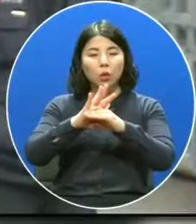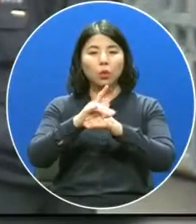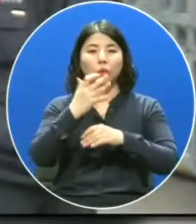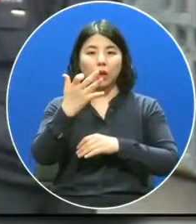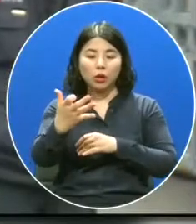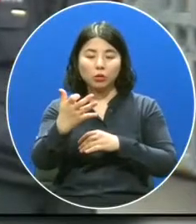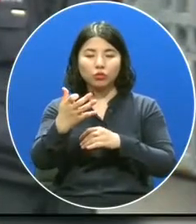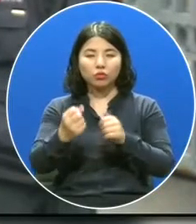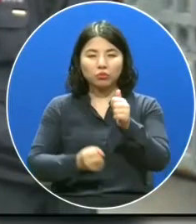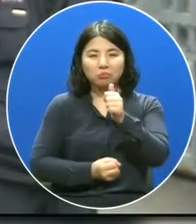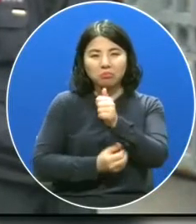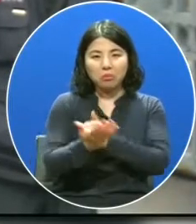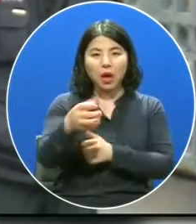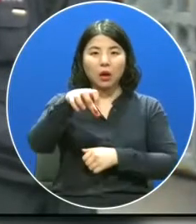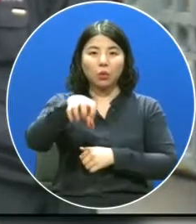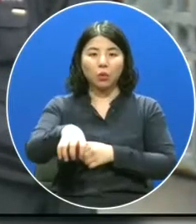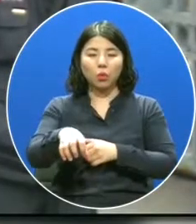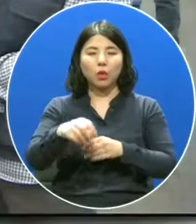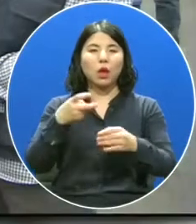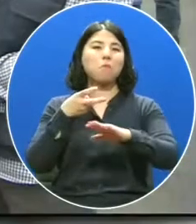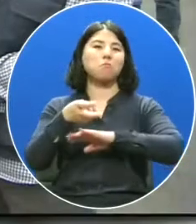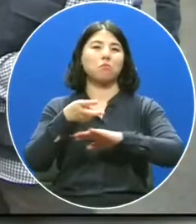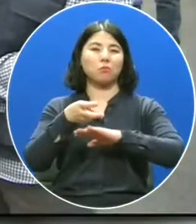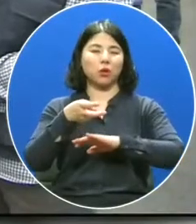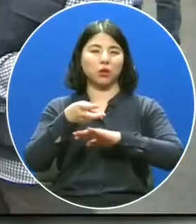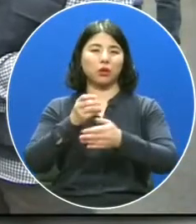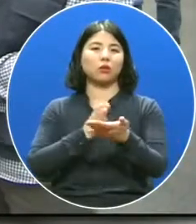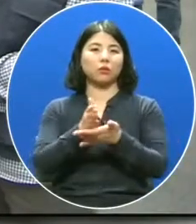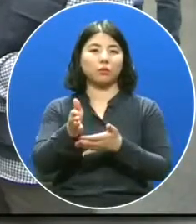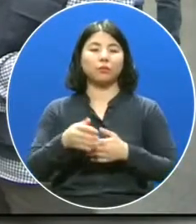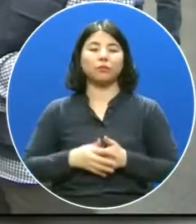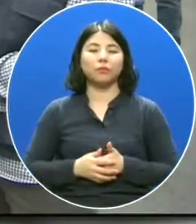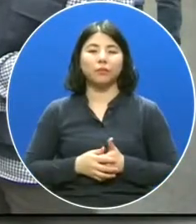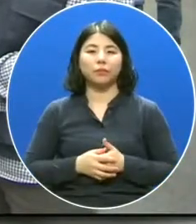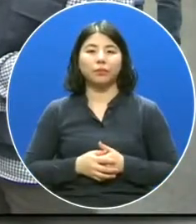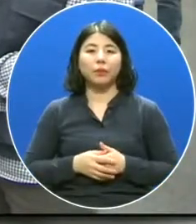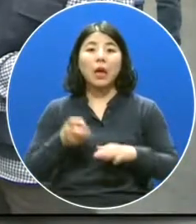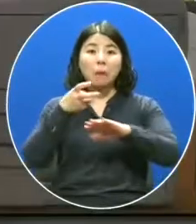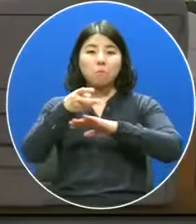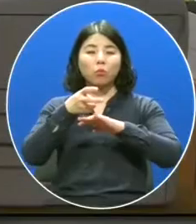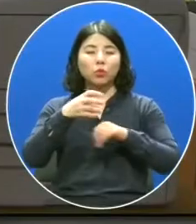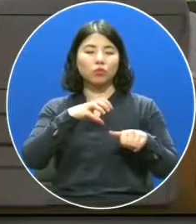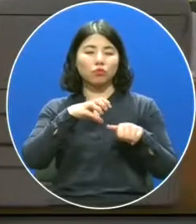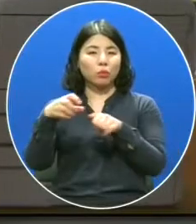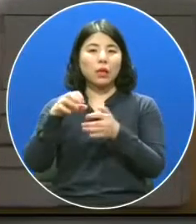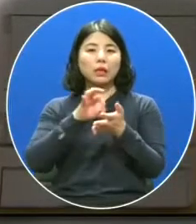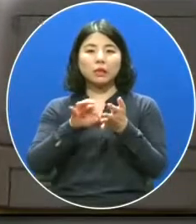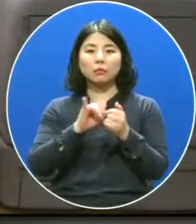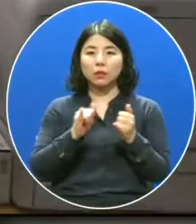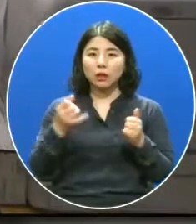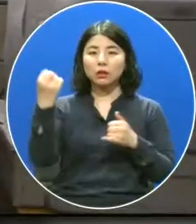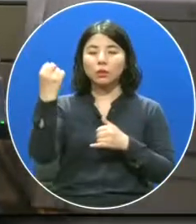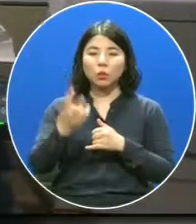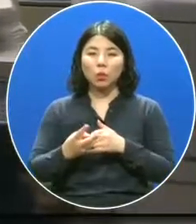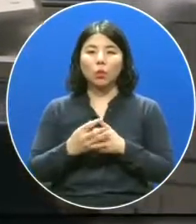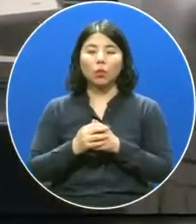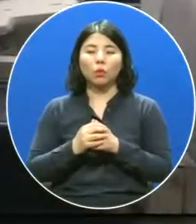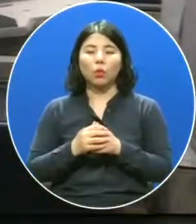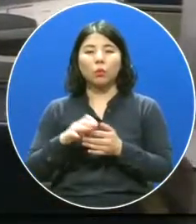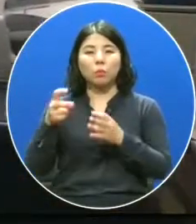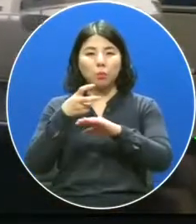특별히 코로나19의 여파가 불어닥친 버스업계를 집중 조명했는데요. 버스를 이용하는 시민을